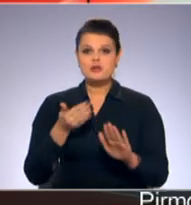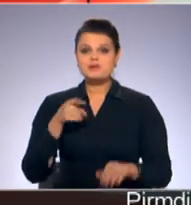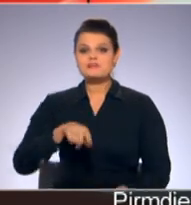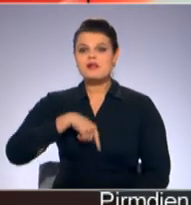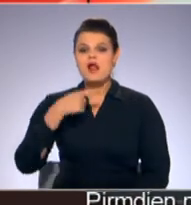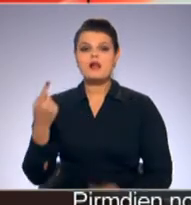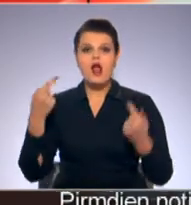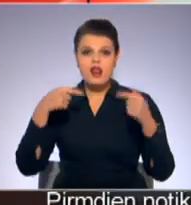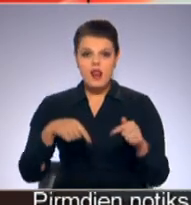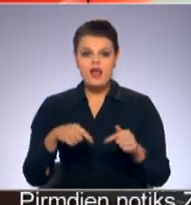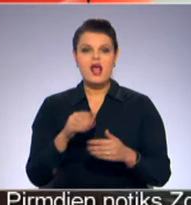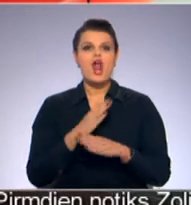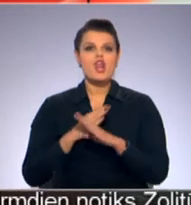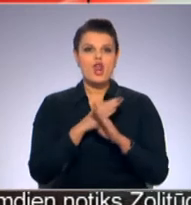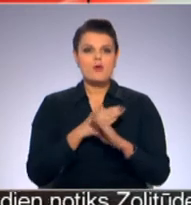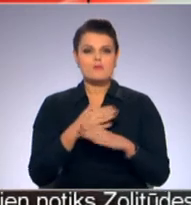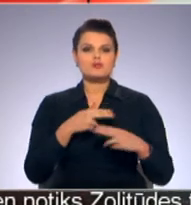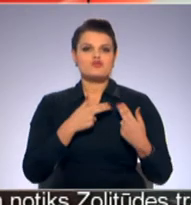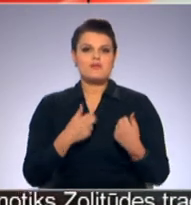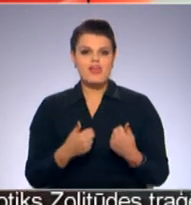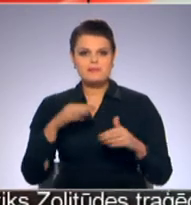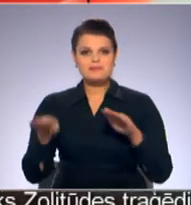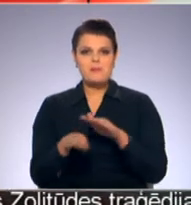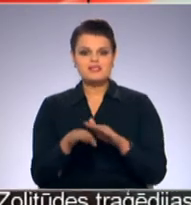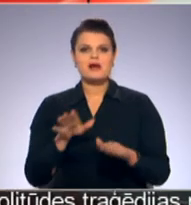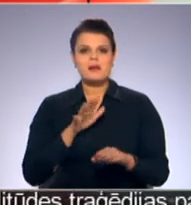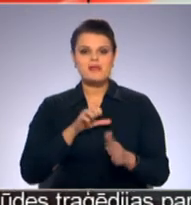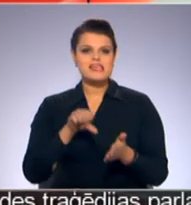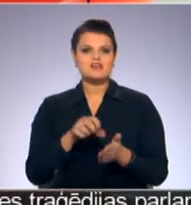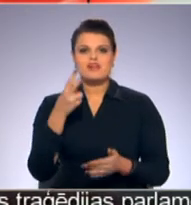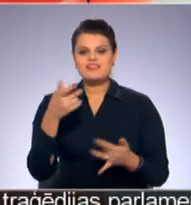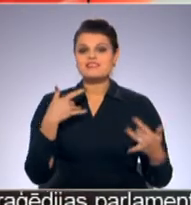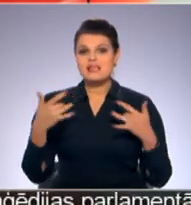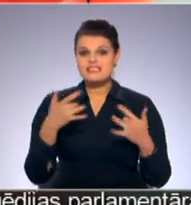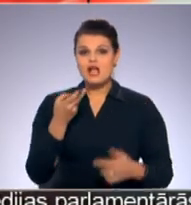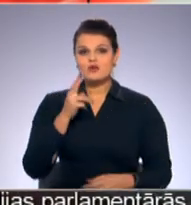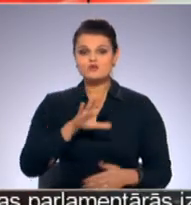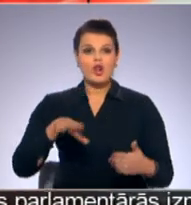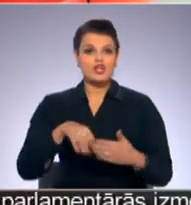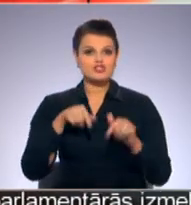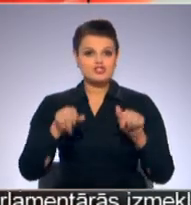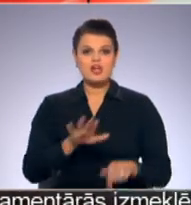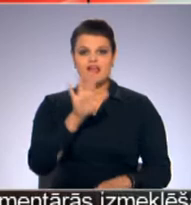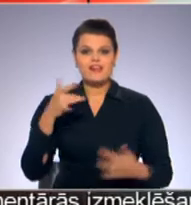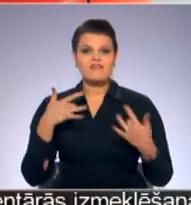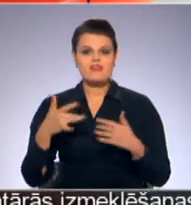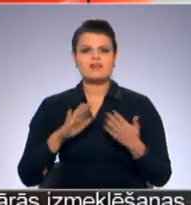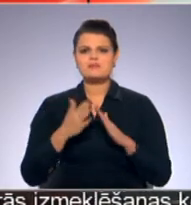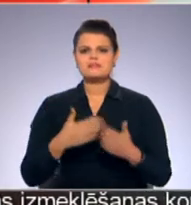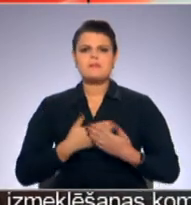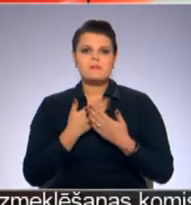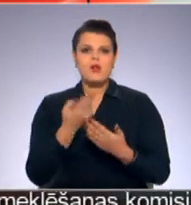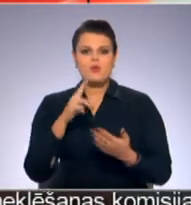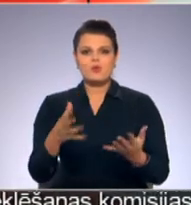laika Limbažu saviesīgās biedrības pasaspārnē tika iestudētas divas nelielas lūdziņas, un līdz pat šai dienai teātris pilsētā ir mīlēts un